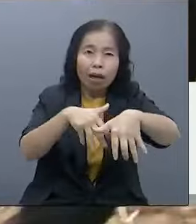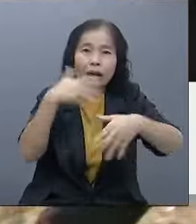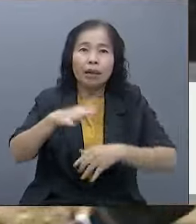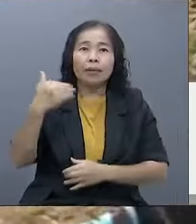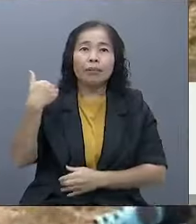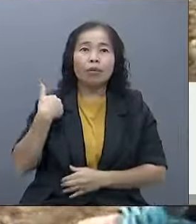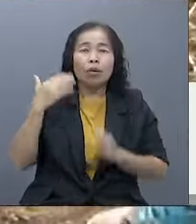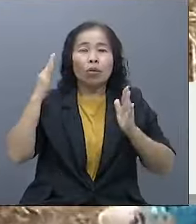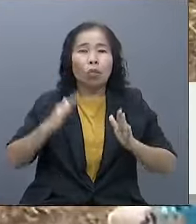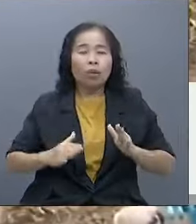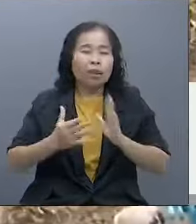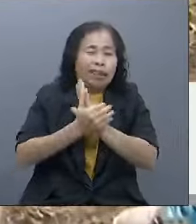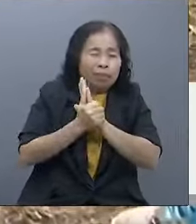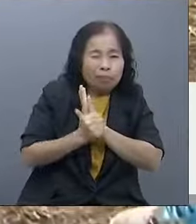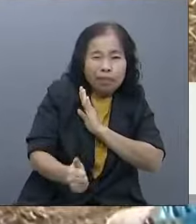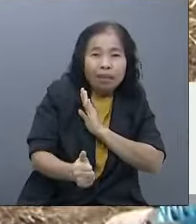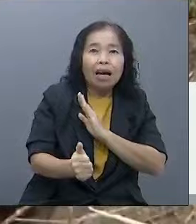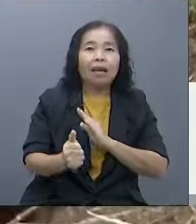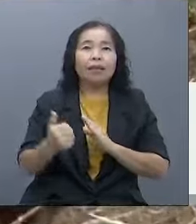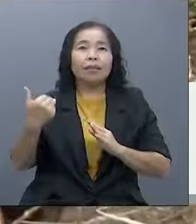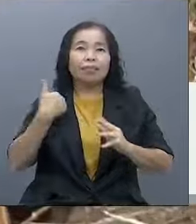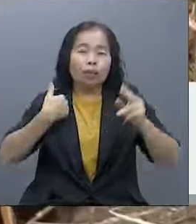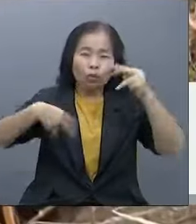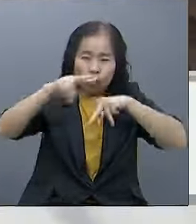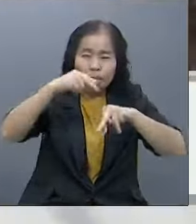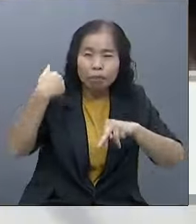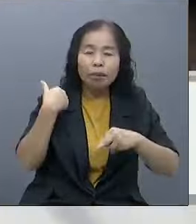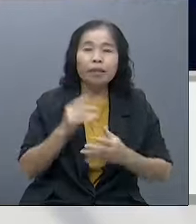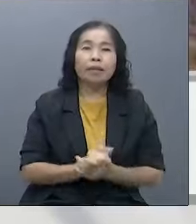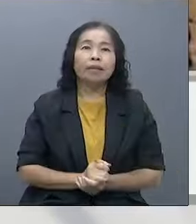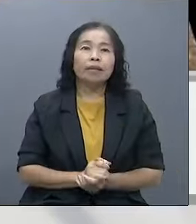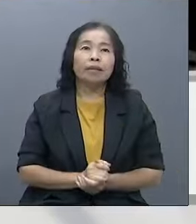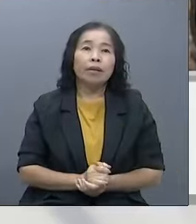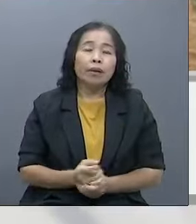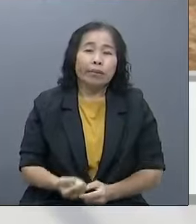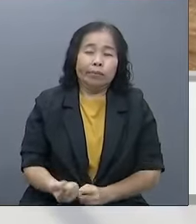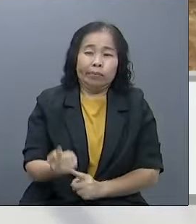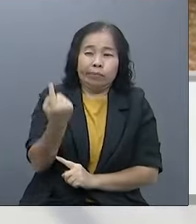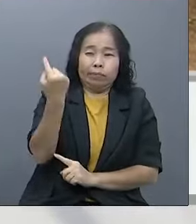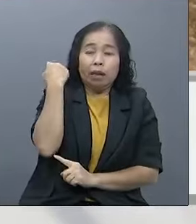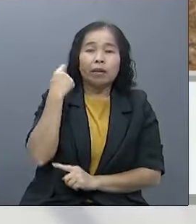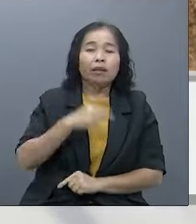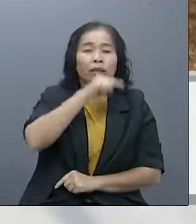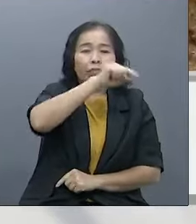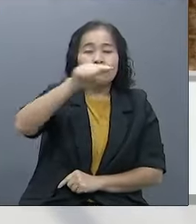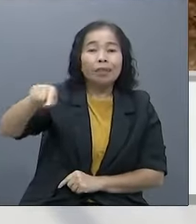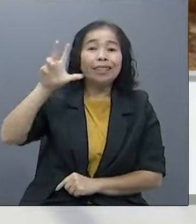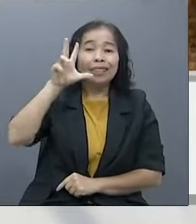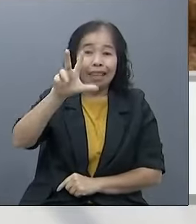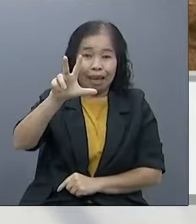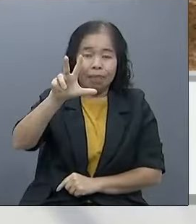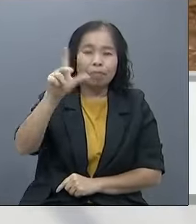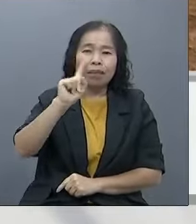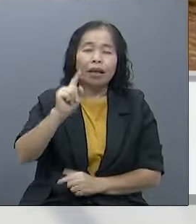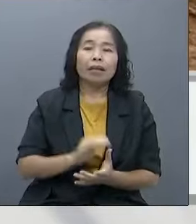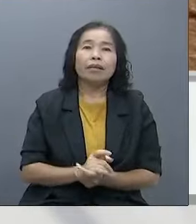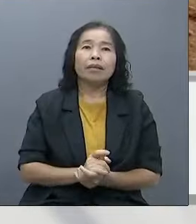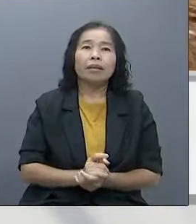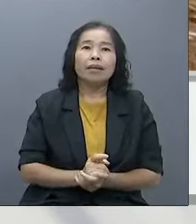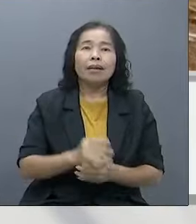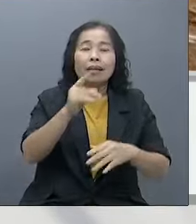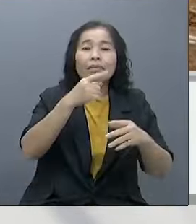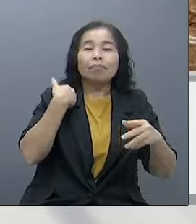ตัวมาร่วมในปฏิบัติการด้วยนะคะย้อนไปดู3จุดหลักๆที่เข้าตรวจสอบกันเมื่อวานนี้ค่ะก็คือไร่และภูเข